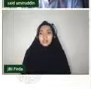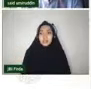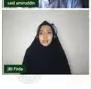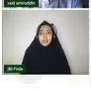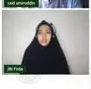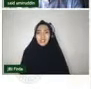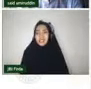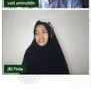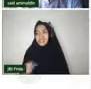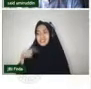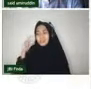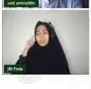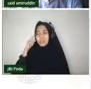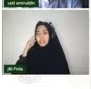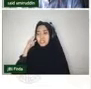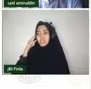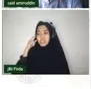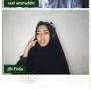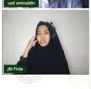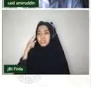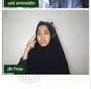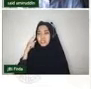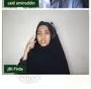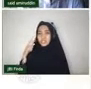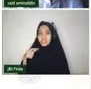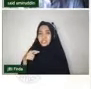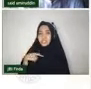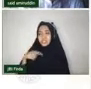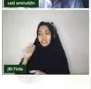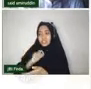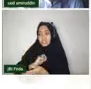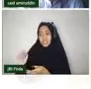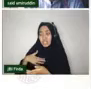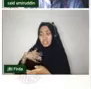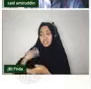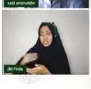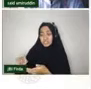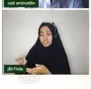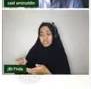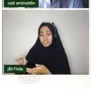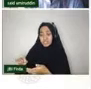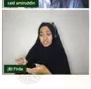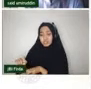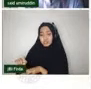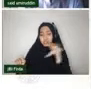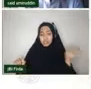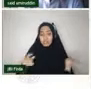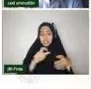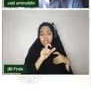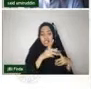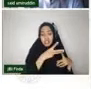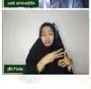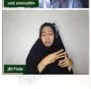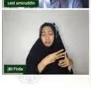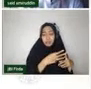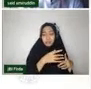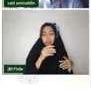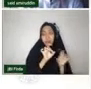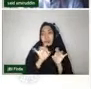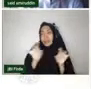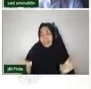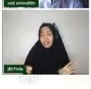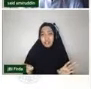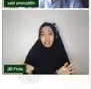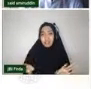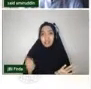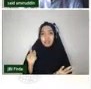Rasanya saya ketika saya menyekolahkan anak saya ke, saya pindahkan anak saya ke sekolah luar biasa. Kenapa? Gitu.